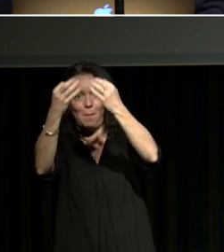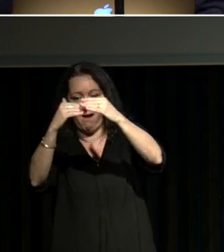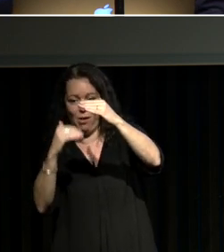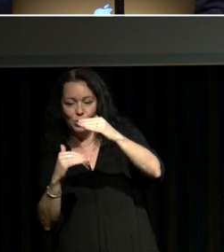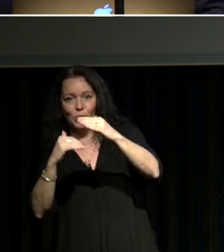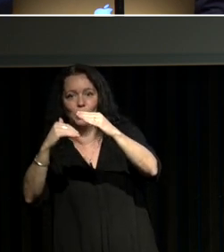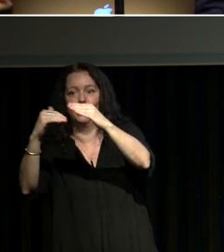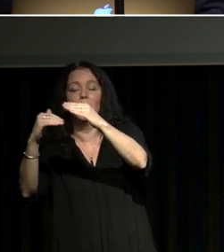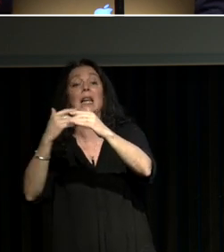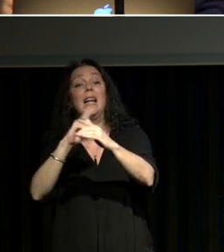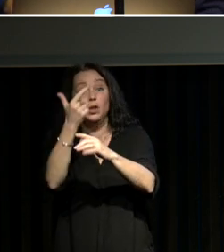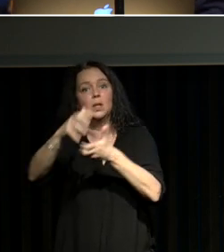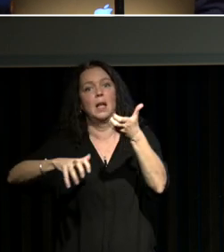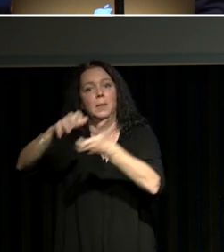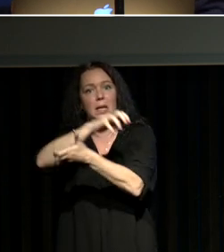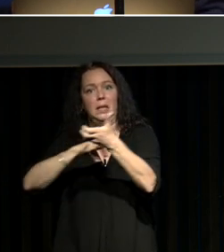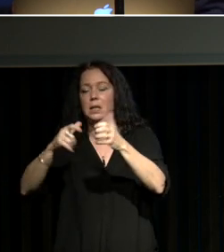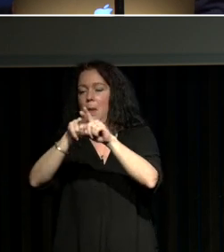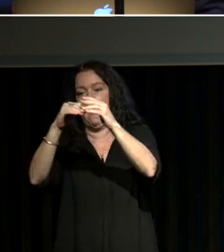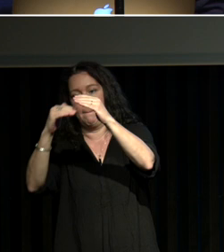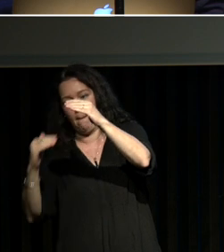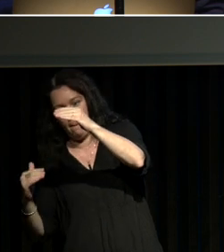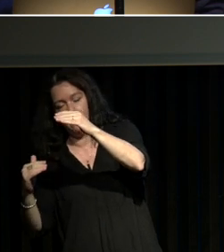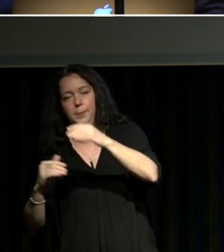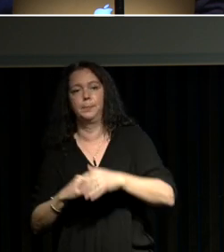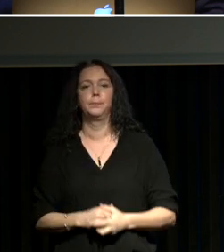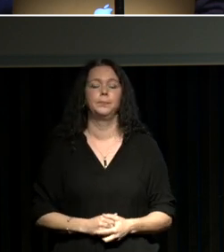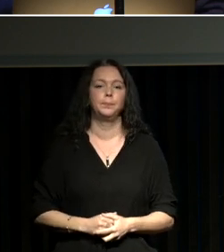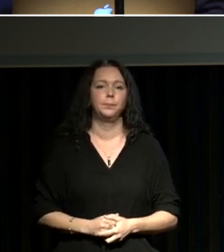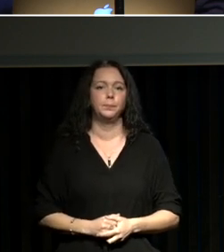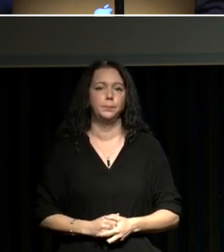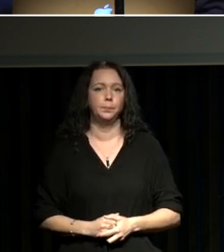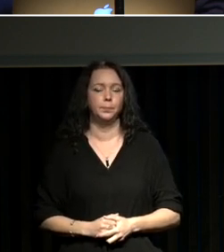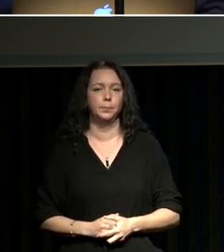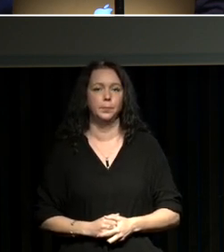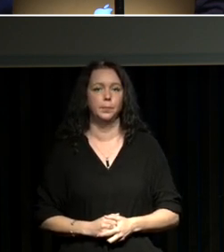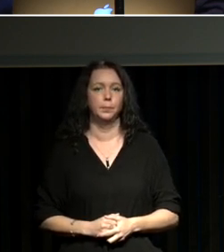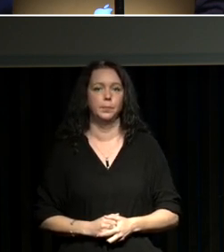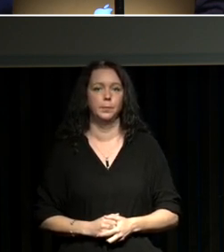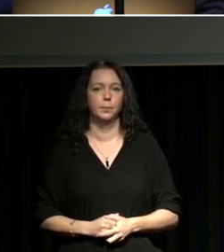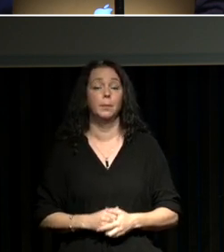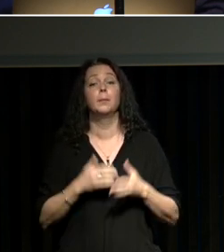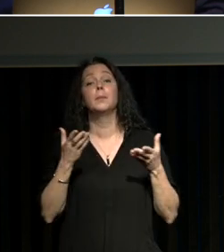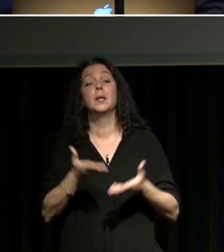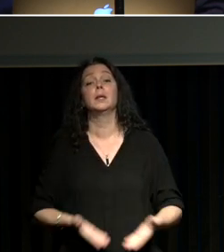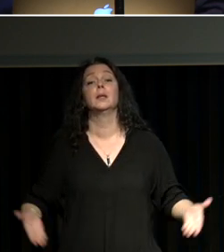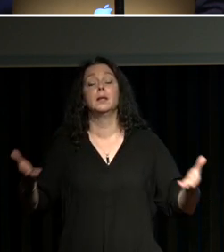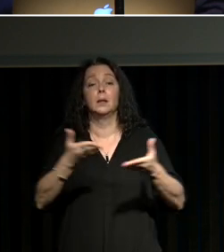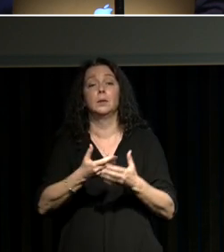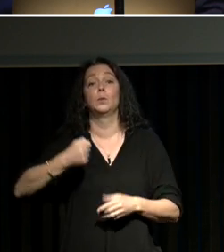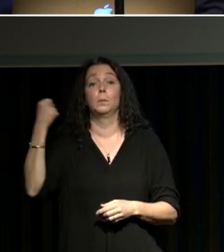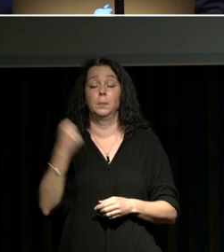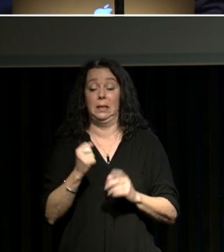crise Covid, une activité qui repart là aussi à la baisse. Là où la situation a été la plus dramatique, c'est dans cette